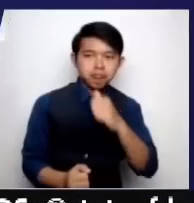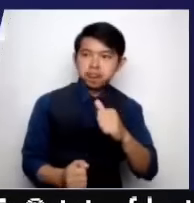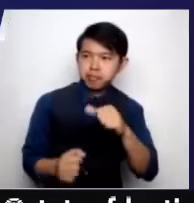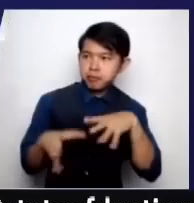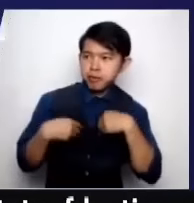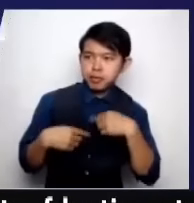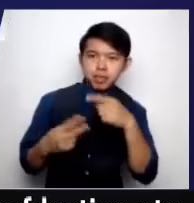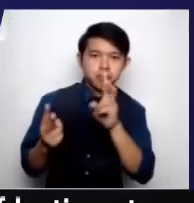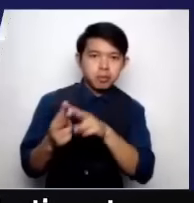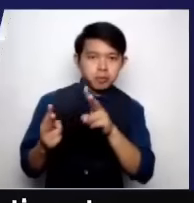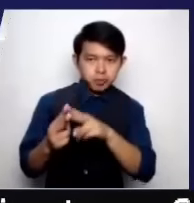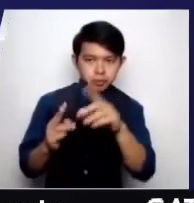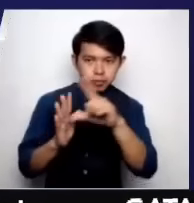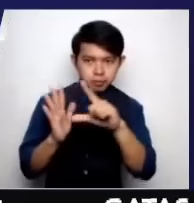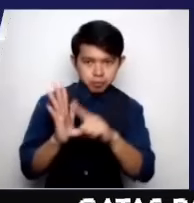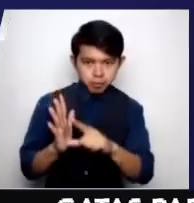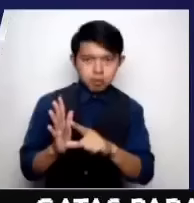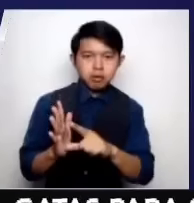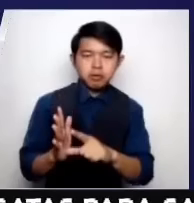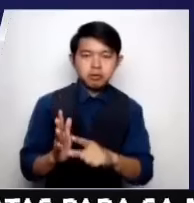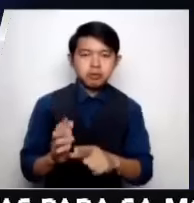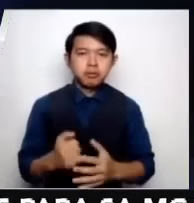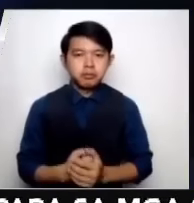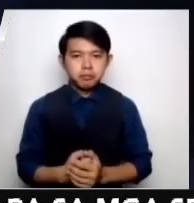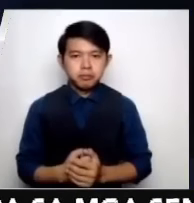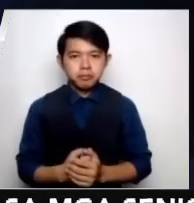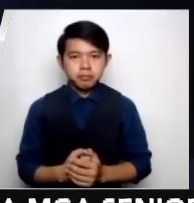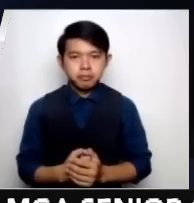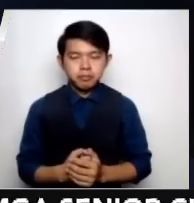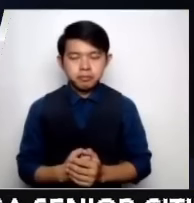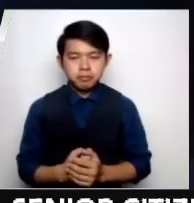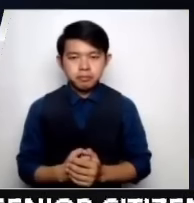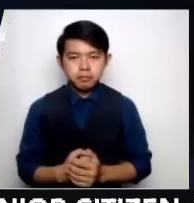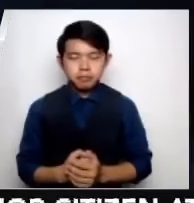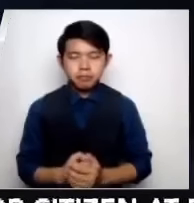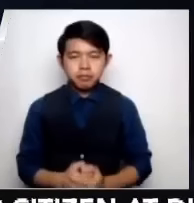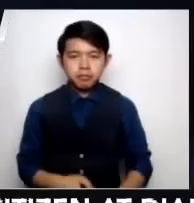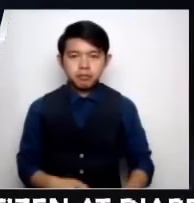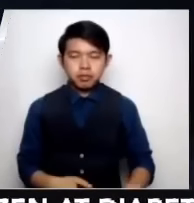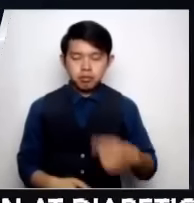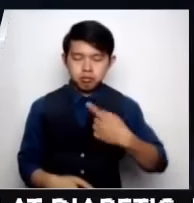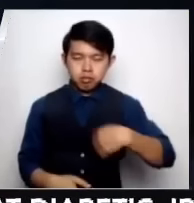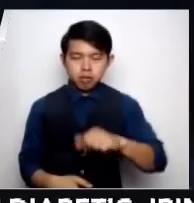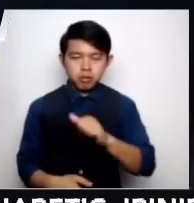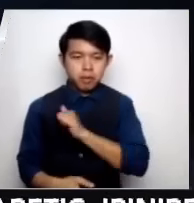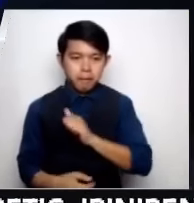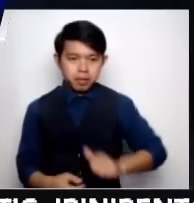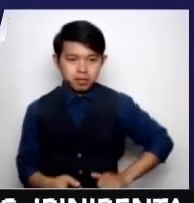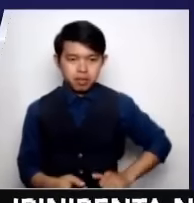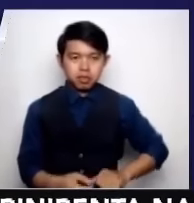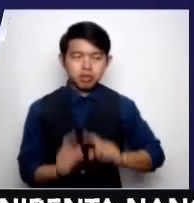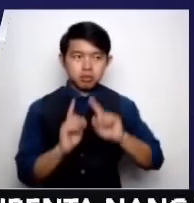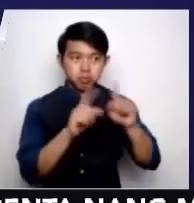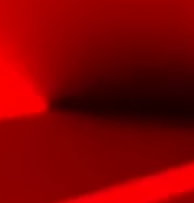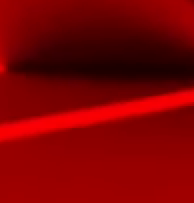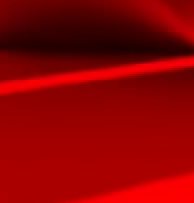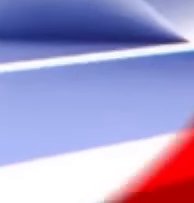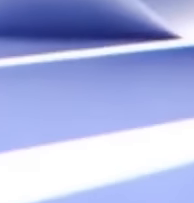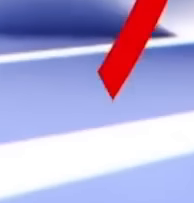illegal na arbitral award sa South China Sea. Ipinatawag nila ang ating ambassador sa China para iprotesta ito.